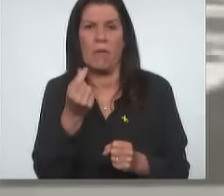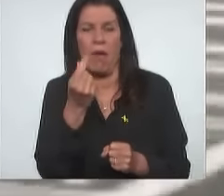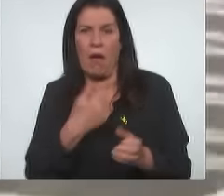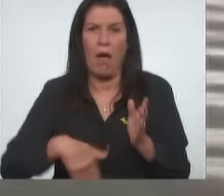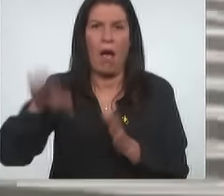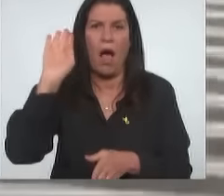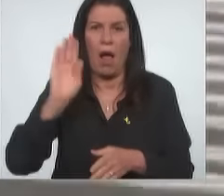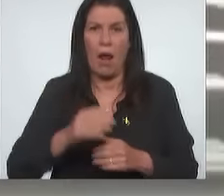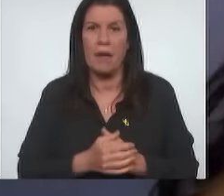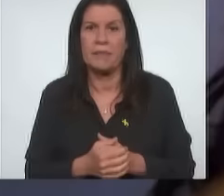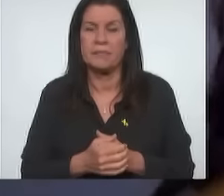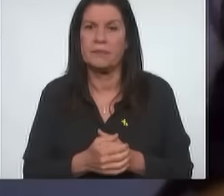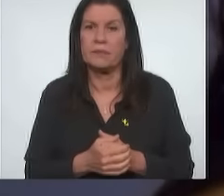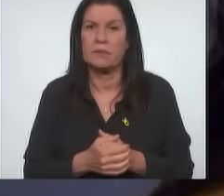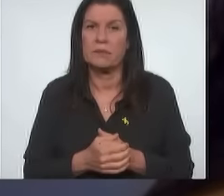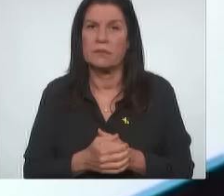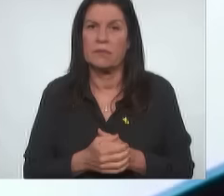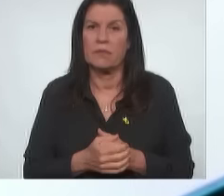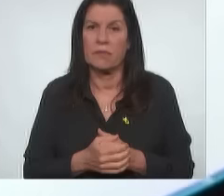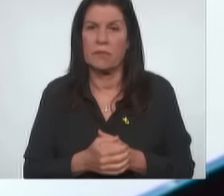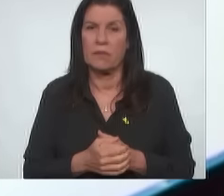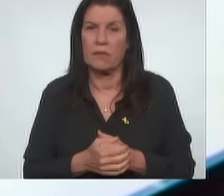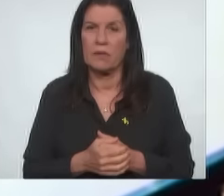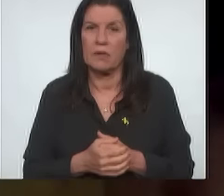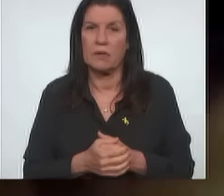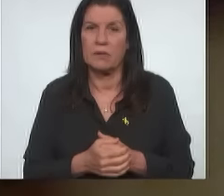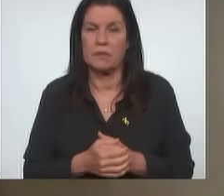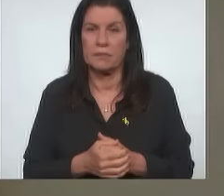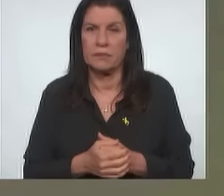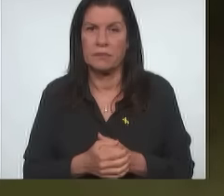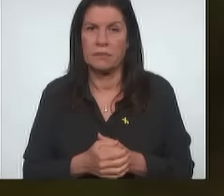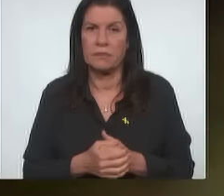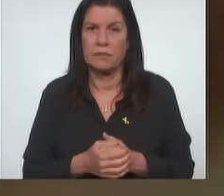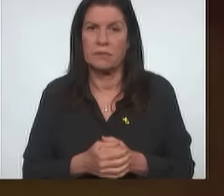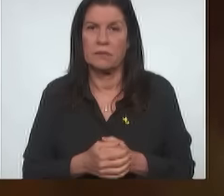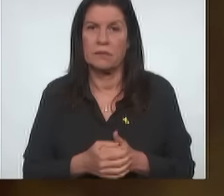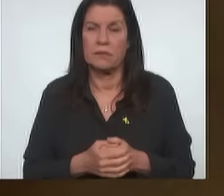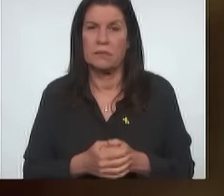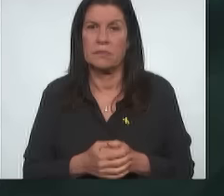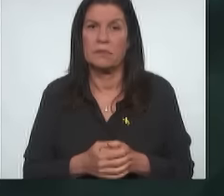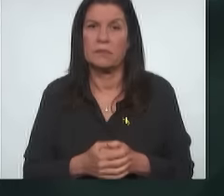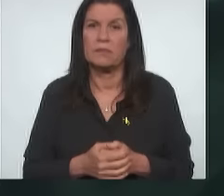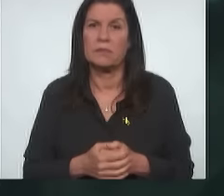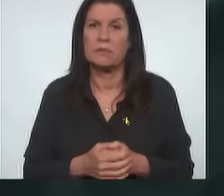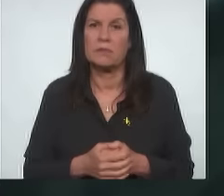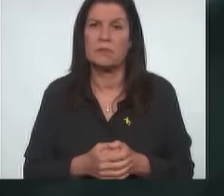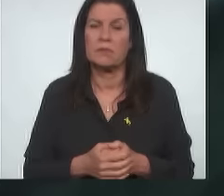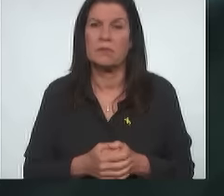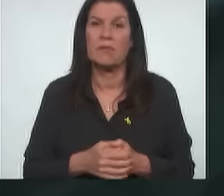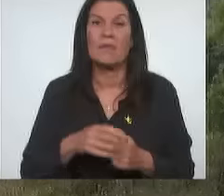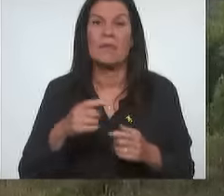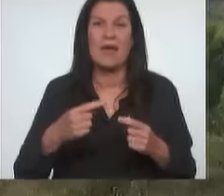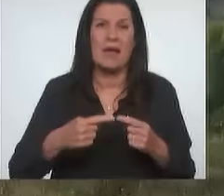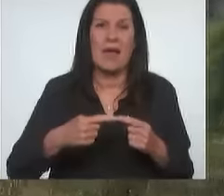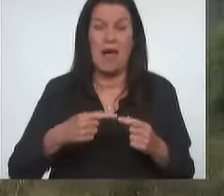פג'רו מחיפה. לא ודאי המיקום. רואה שם איזשהו מעבר תת-קרקעי כזה, תראה אם אתה מזהה אותו. הזינוק במספר